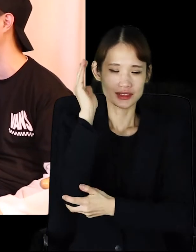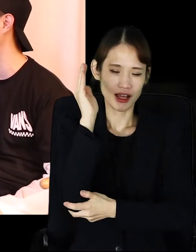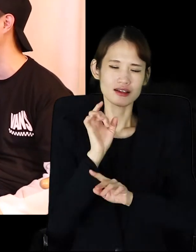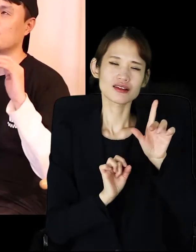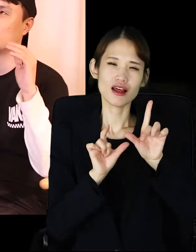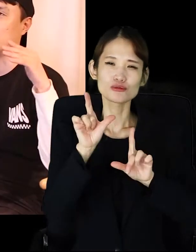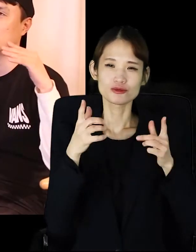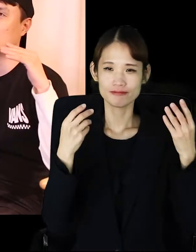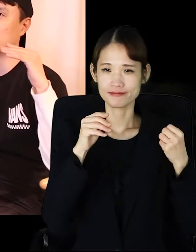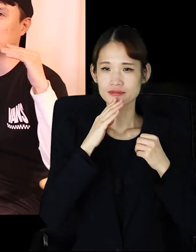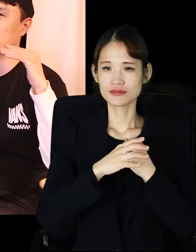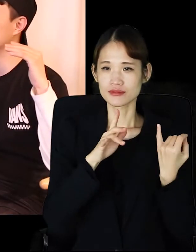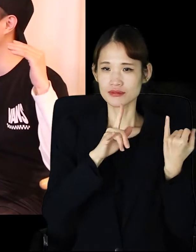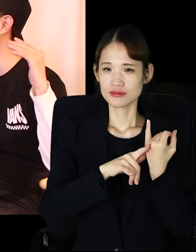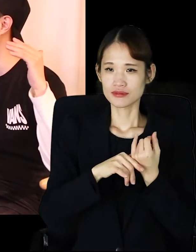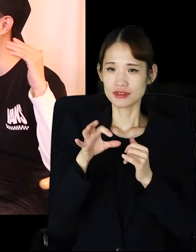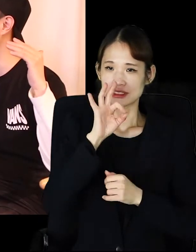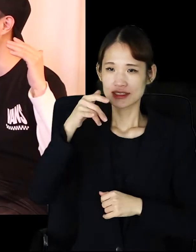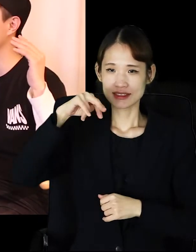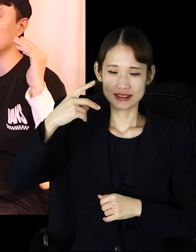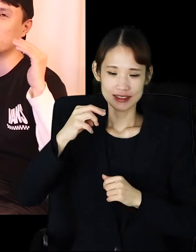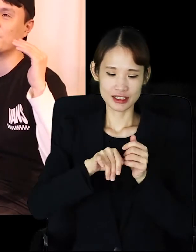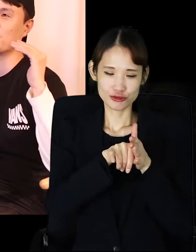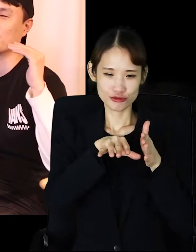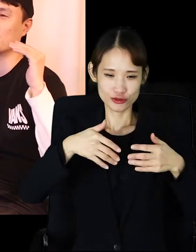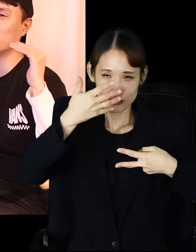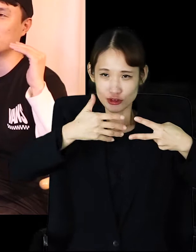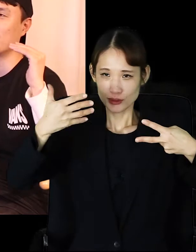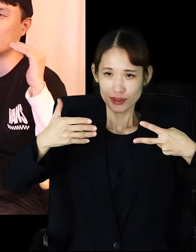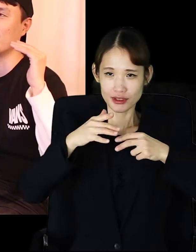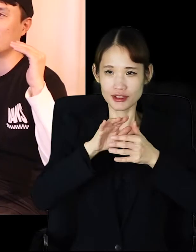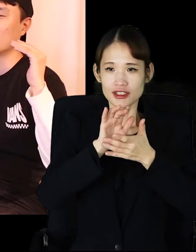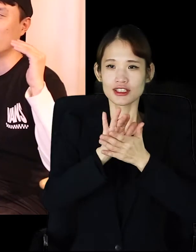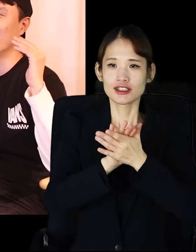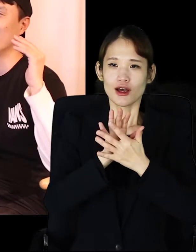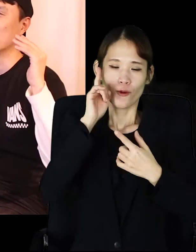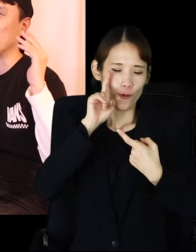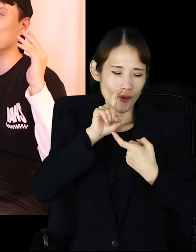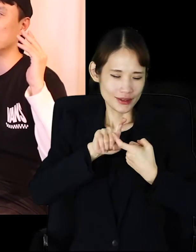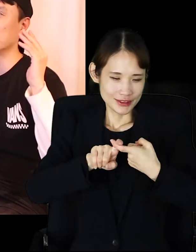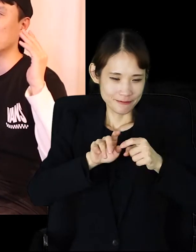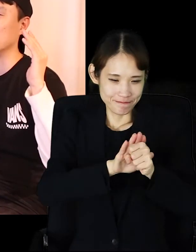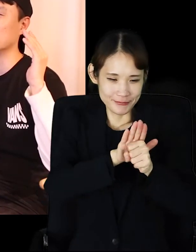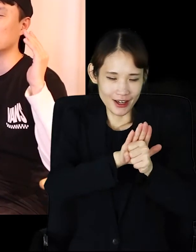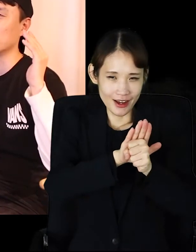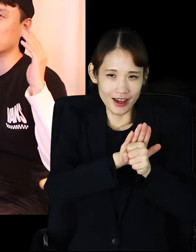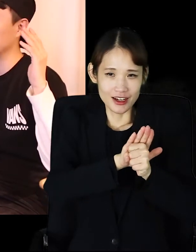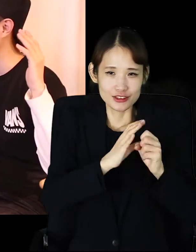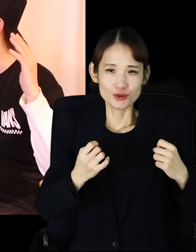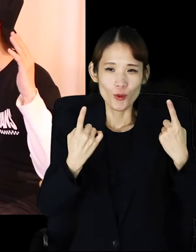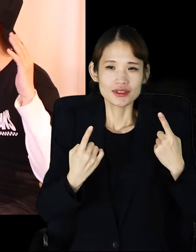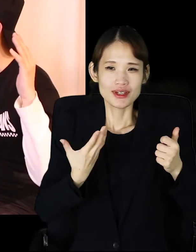거의 다잖아요. 구루님 인싸로 또 소문난 분이고 유튜브 채널 보면은 또 이렇게 친구들의 장난 아니야. 관심과 애증을